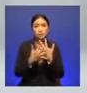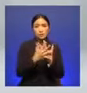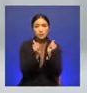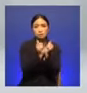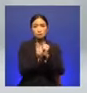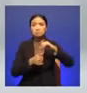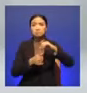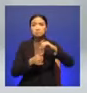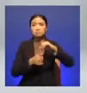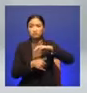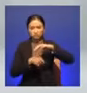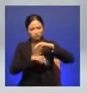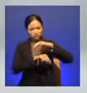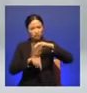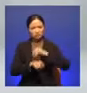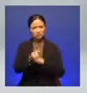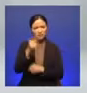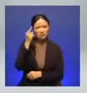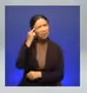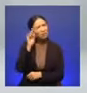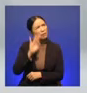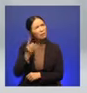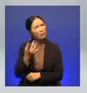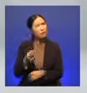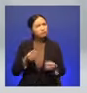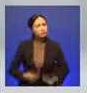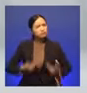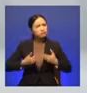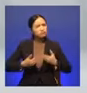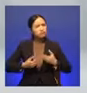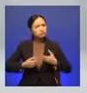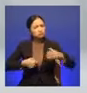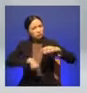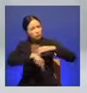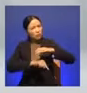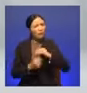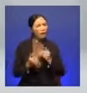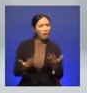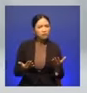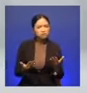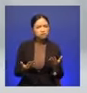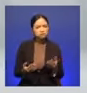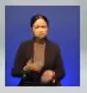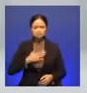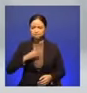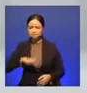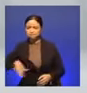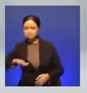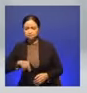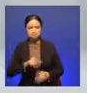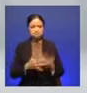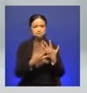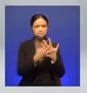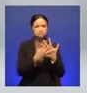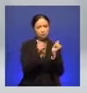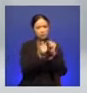ำนี้หลายท่านอาจจะนึกภาพไม่ออกว่ามีวิถีชีวิตความเป็นอยู่ยังไงแตกต่างจากเรายังไงเราเห็